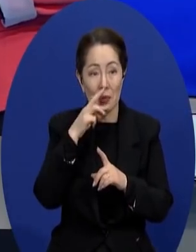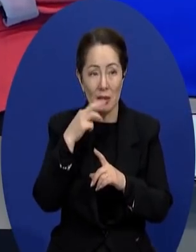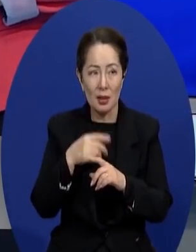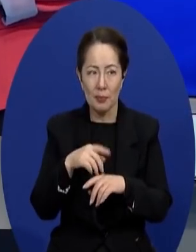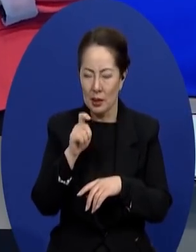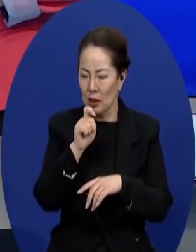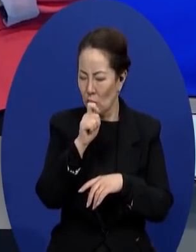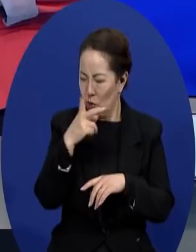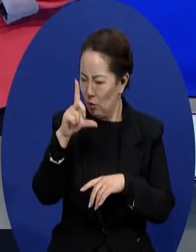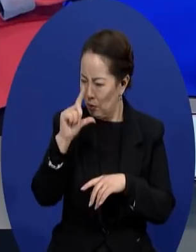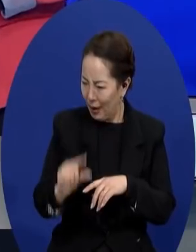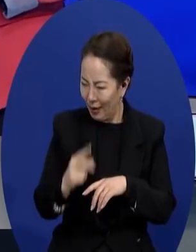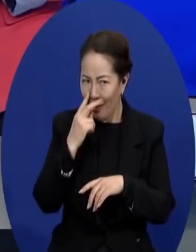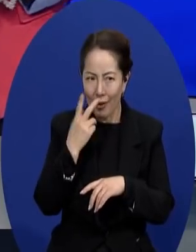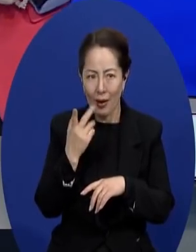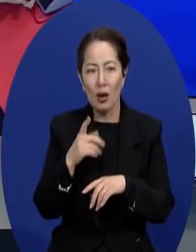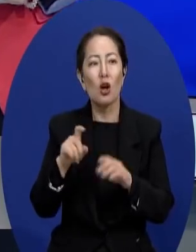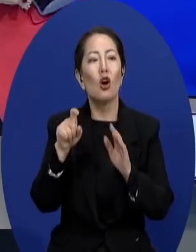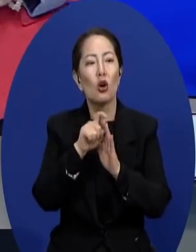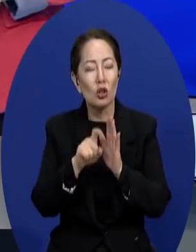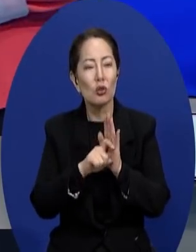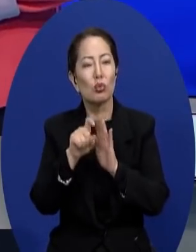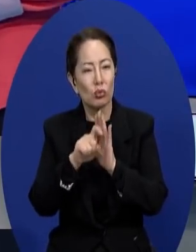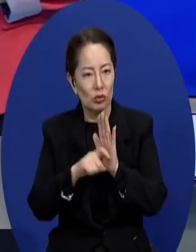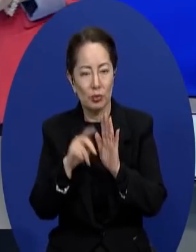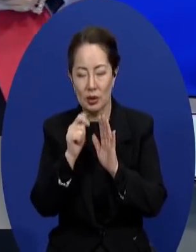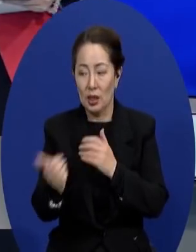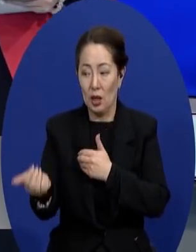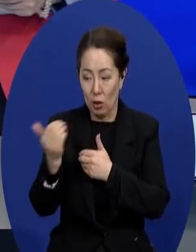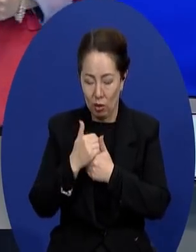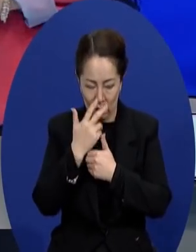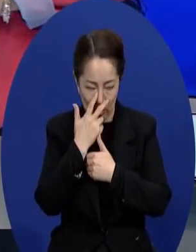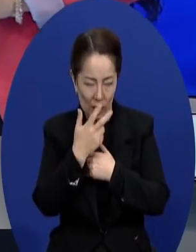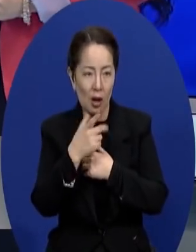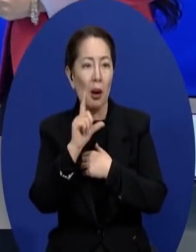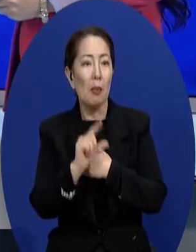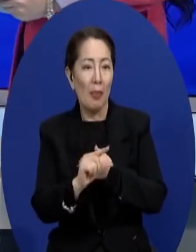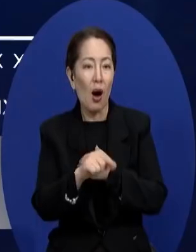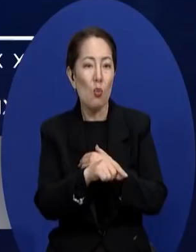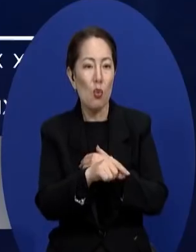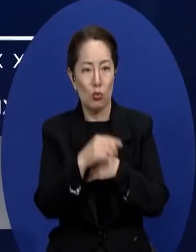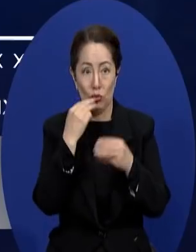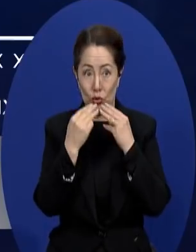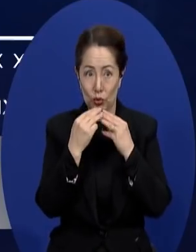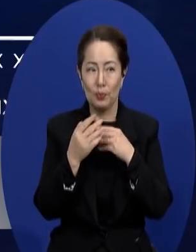бага харагдуулж байгаа гол шалтгааныг бол хөтөлбөрийн зээлүүд орж ирснээр зээл бол маш бага харагдаж байна гэдэг юм шүүмжлэлийг бол хэлж байгаа юм.